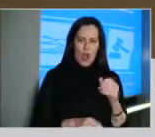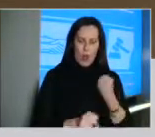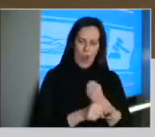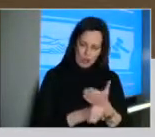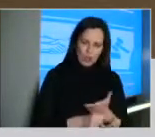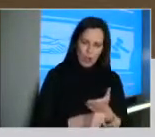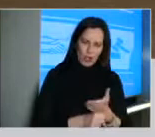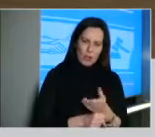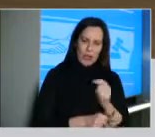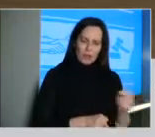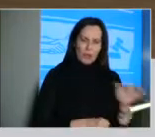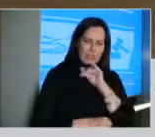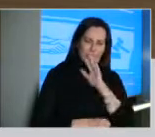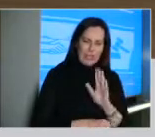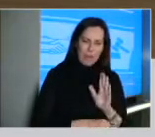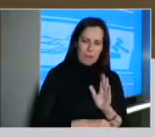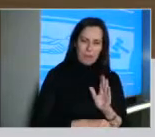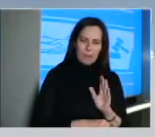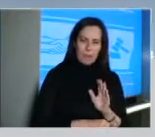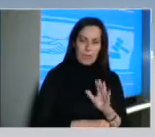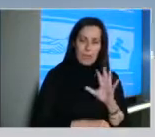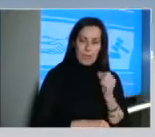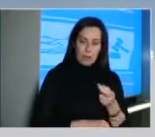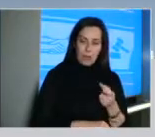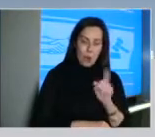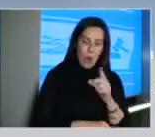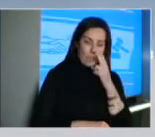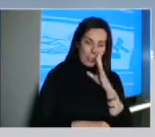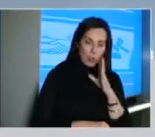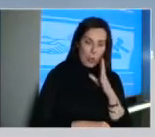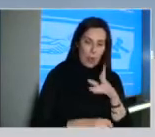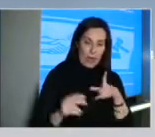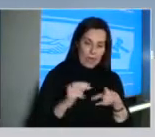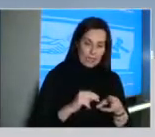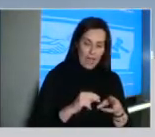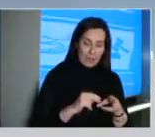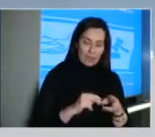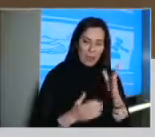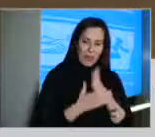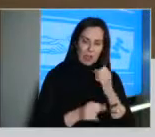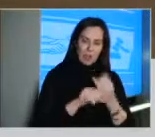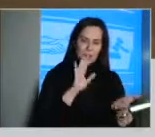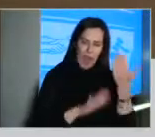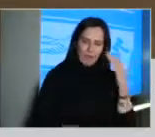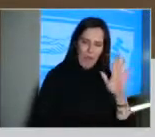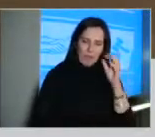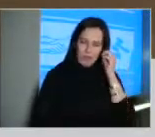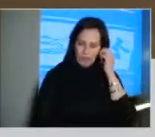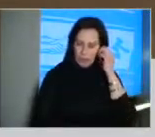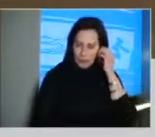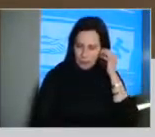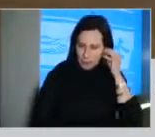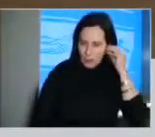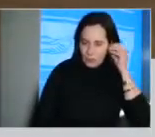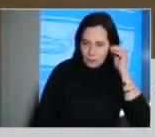בהתחייבויות לקצבאות הזקנה של אנשים. האם לא ינסו לקצץ במידה מסוימת? כבר עשו את זה בעבר, כך כן. שלא צריך לנחש,